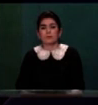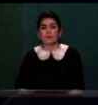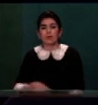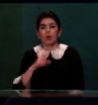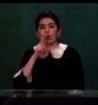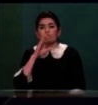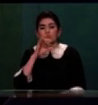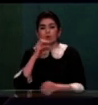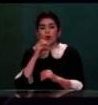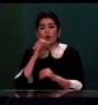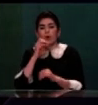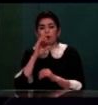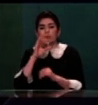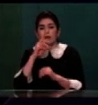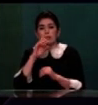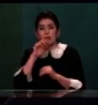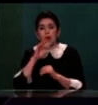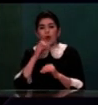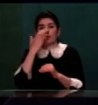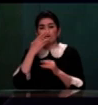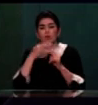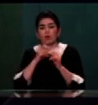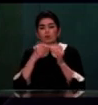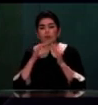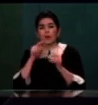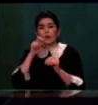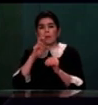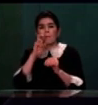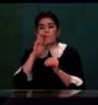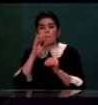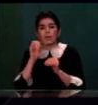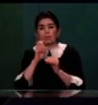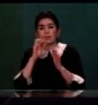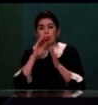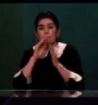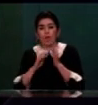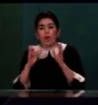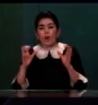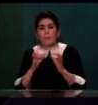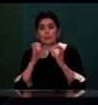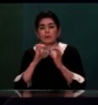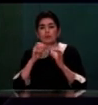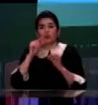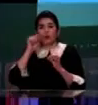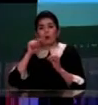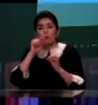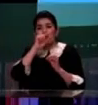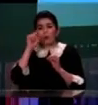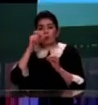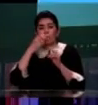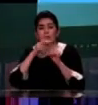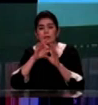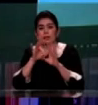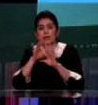Xususiyatlar oynasi ochilgandan so'ng, uning bezopasnost, ya'ni xavfsizlik bo'limi tanlanadi.